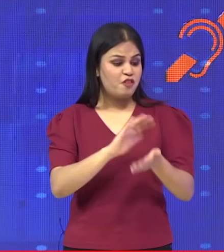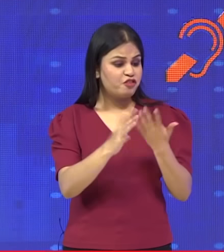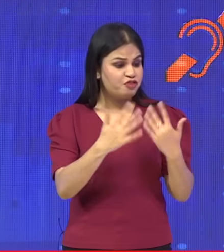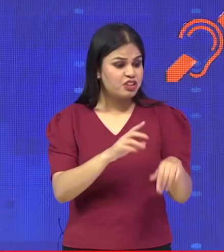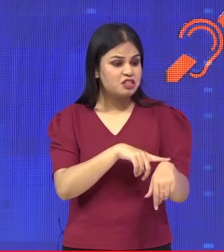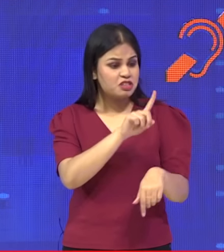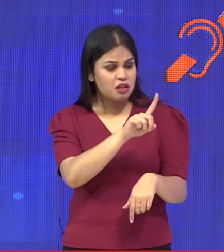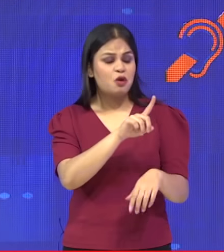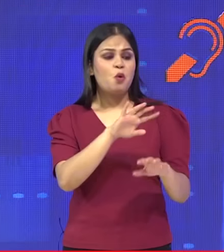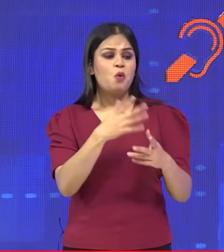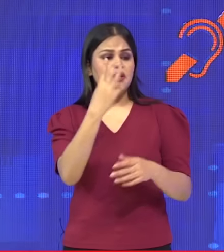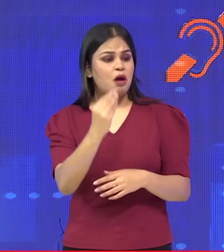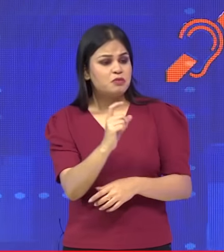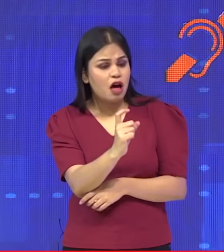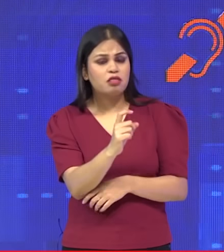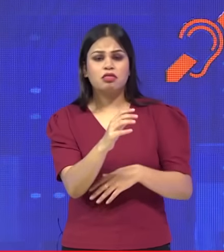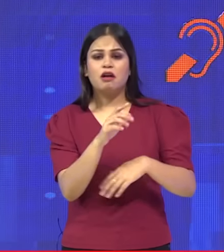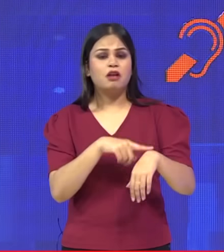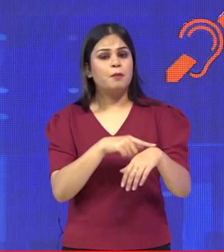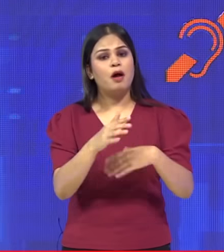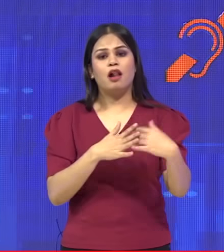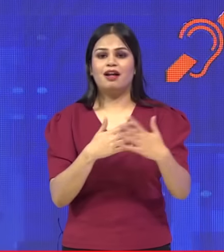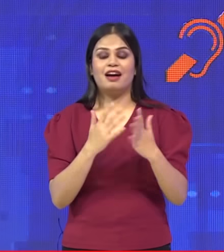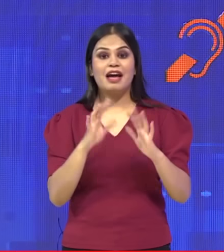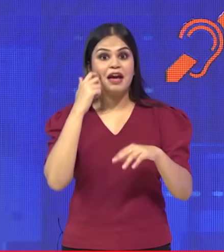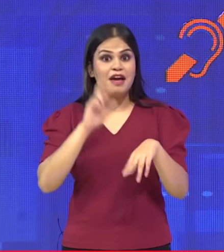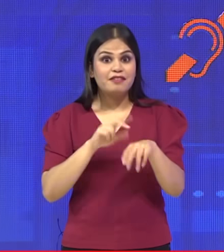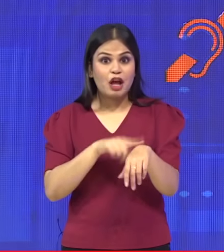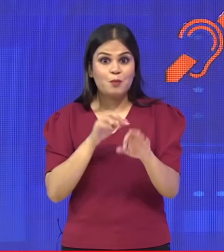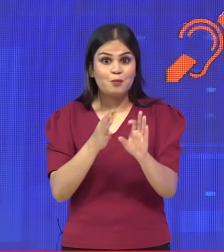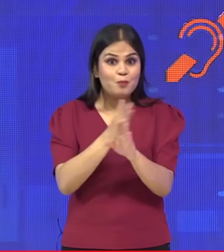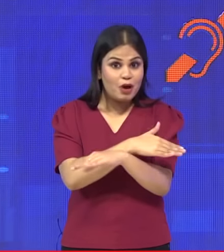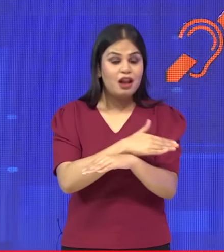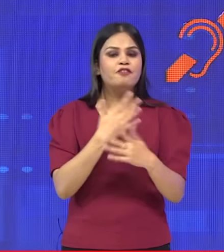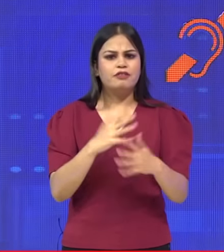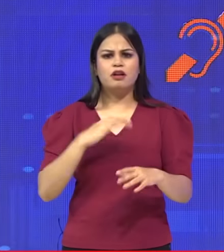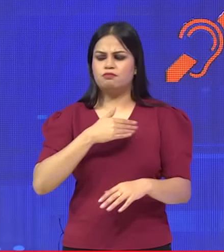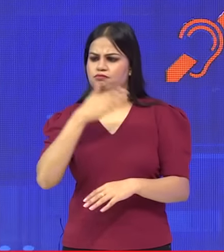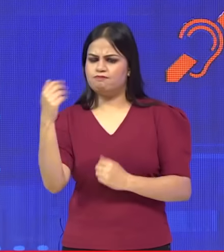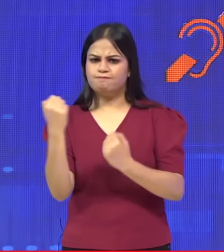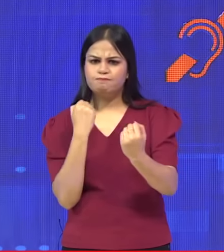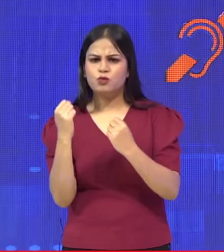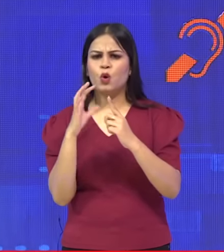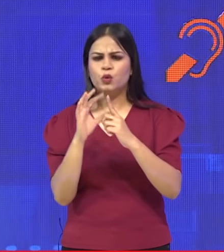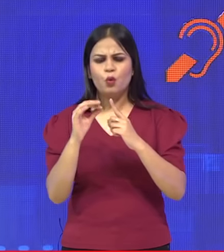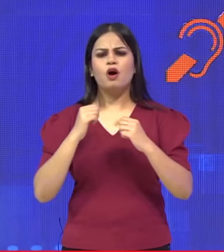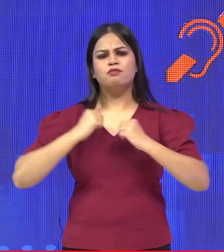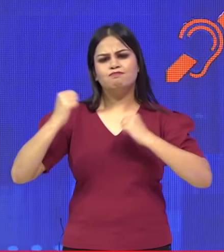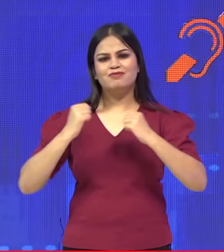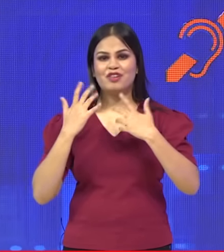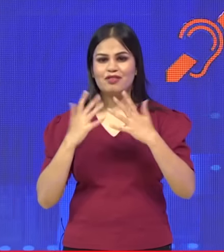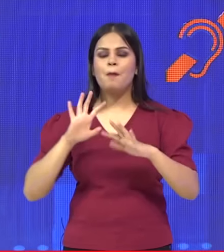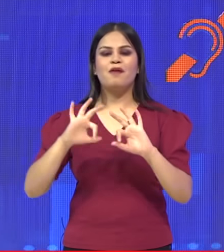को 6:00 7:00 वॅटीवर टाइम आईएफ इट्स अर्ली दें आई कम बैक और आई डू एन क आउट व्हेन समटाइम डी फैमिली